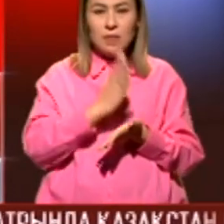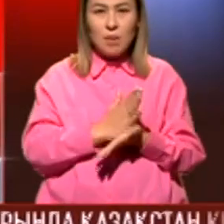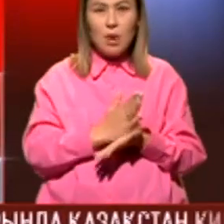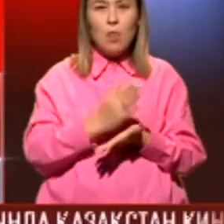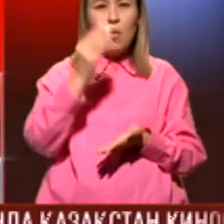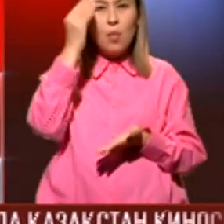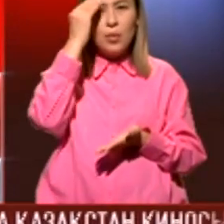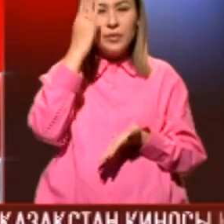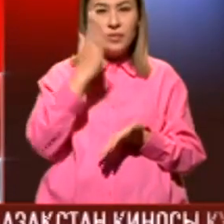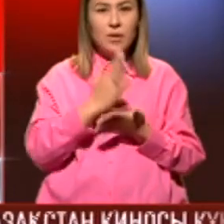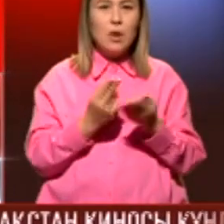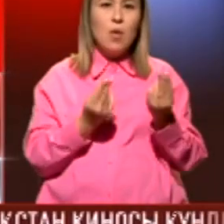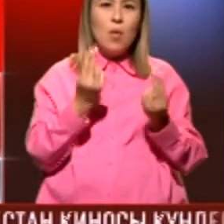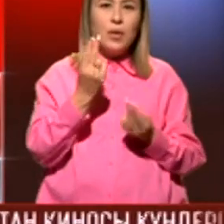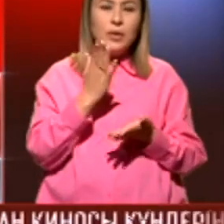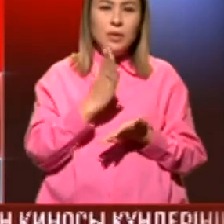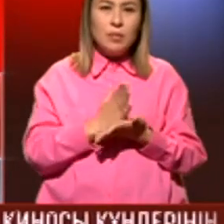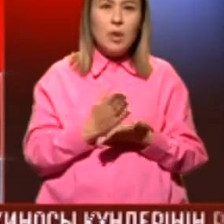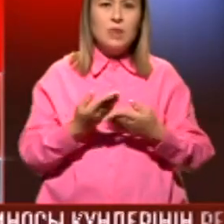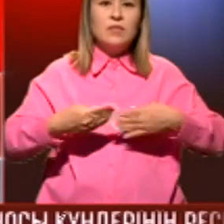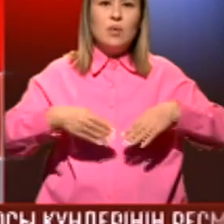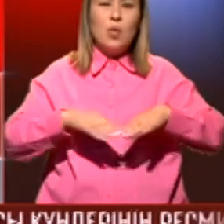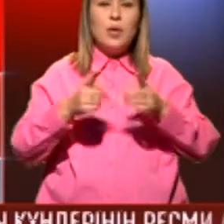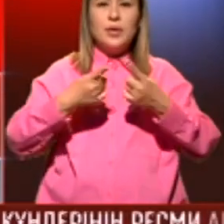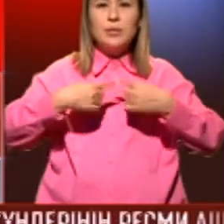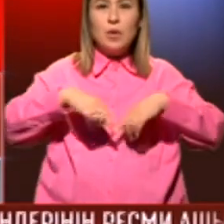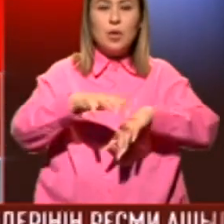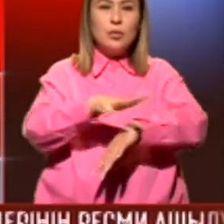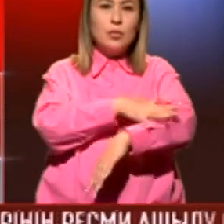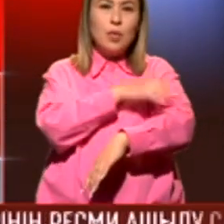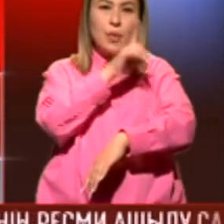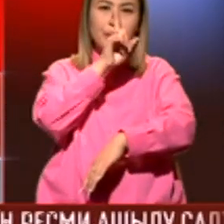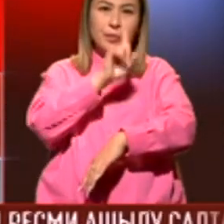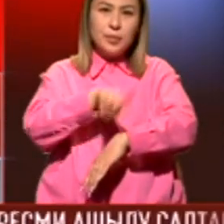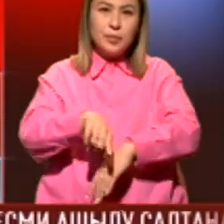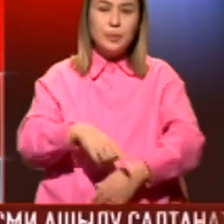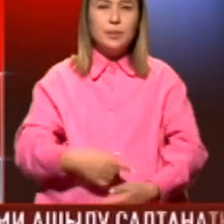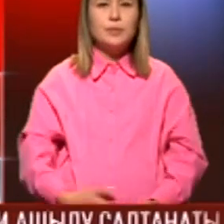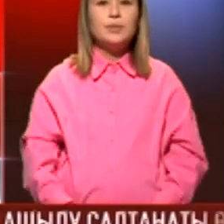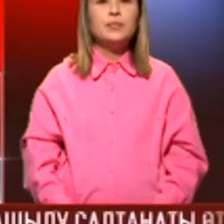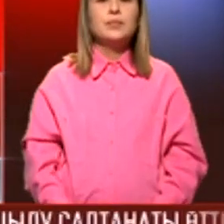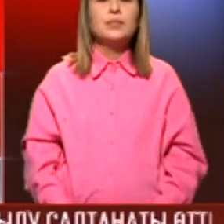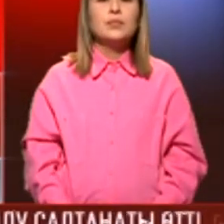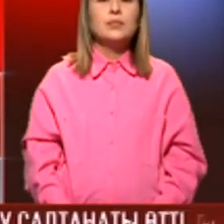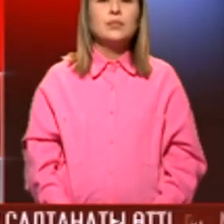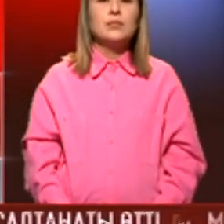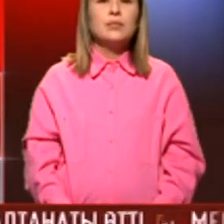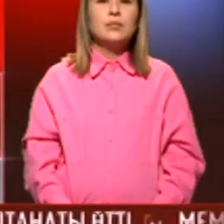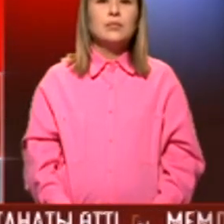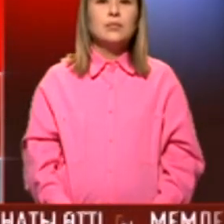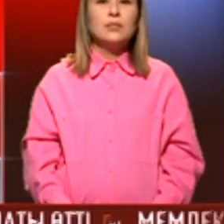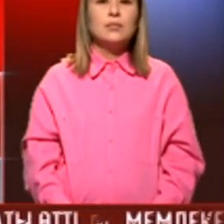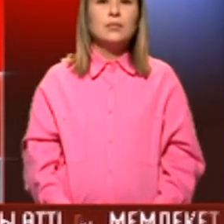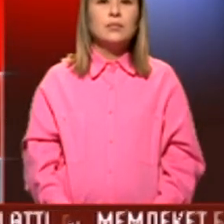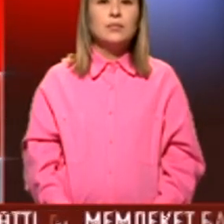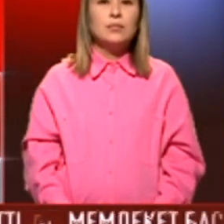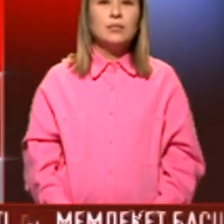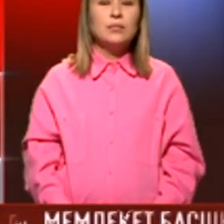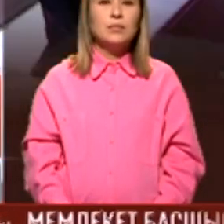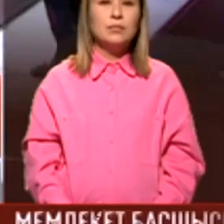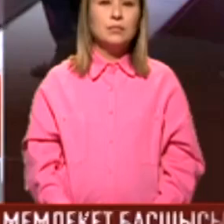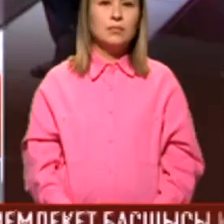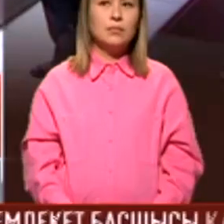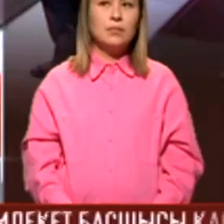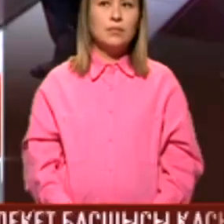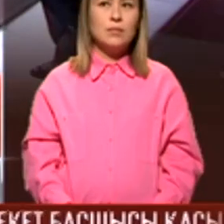ойы бар, ойыны бар, басқасы бар. Онда ұйымдардың ұзаққа бармайтыны анық. Қызықты